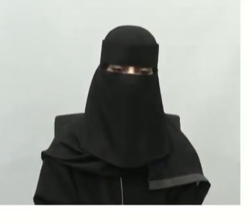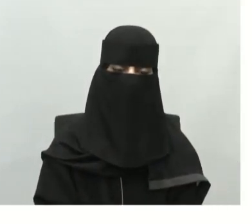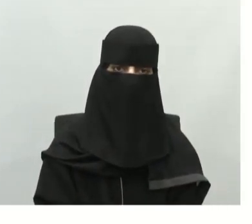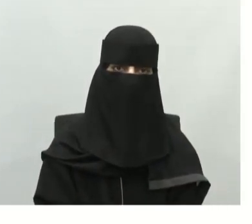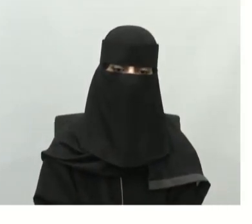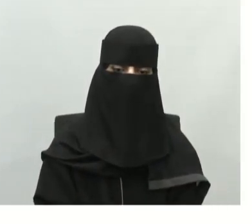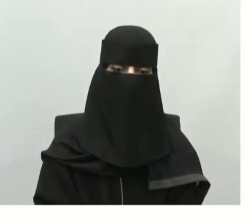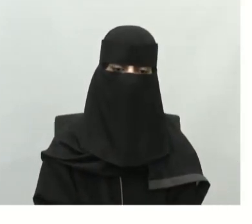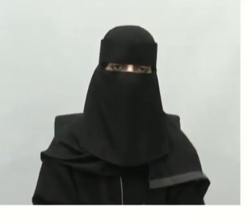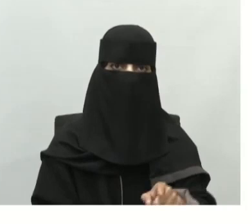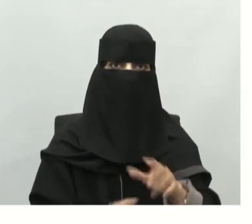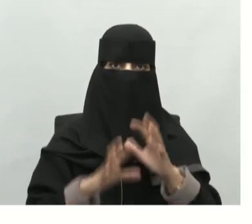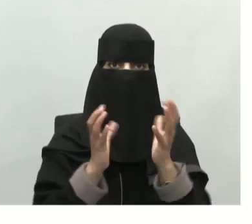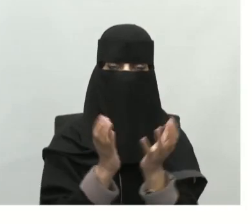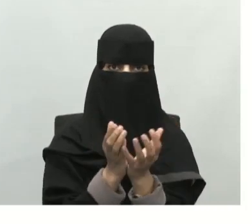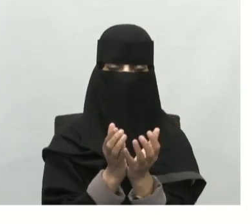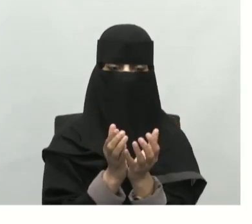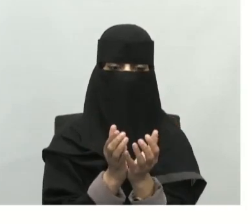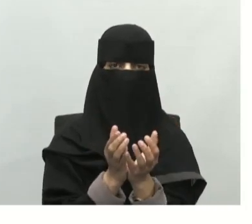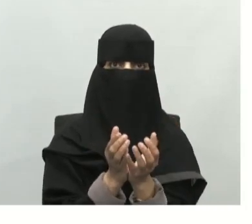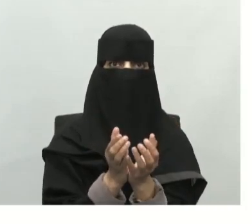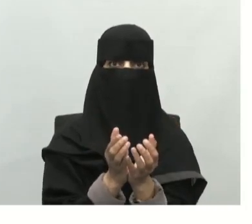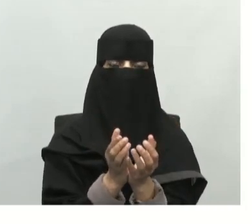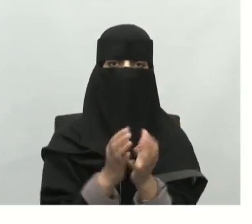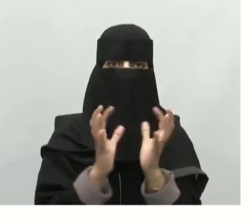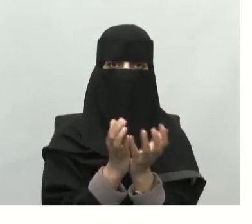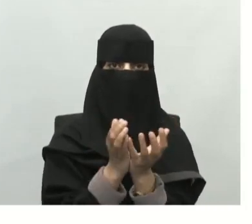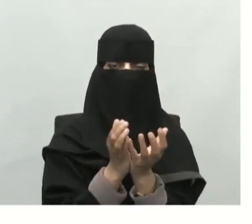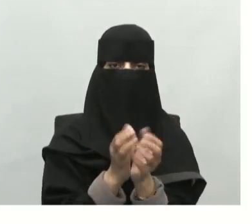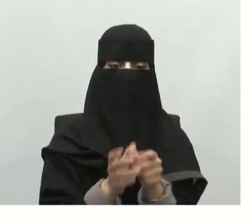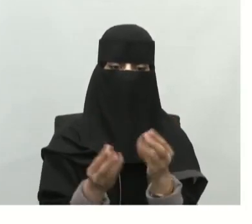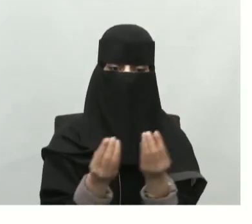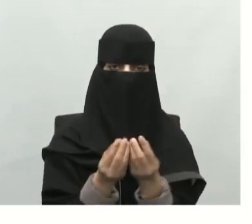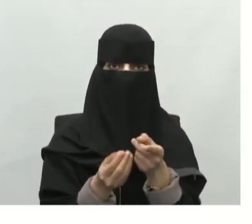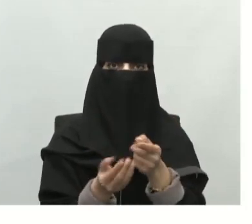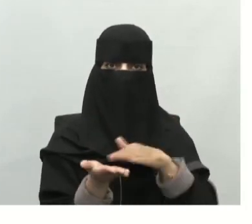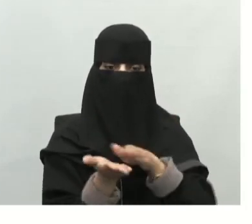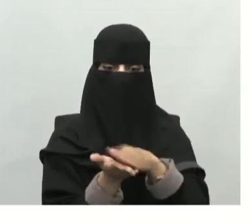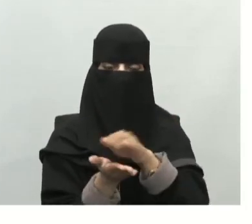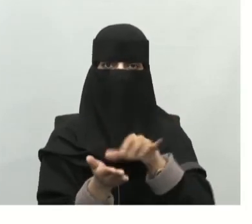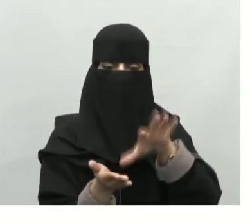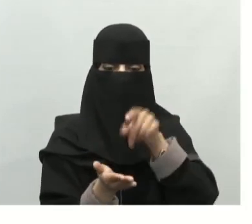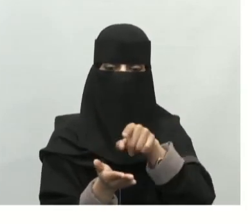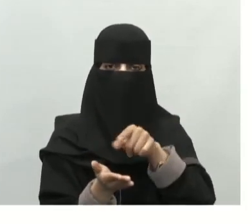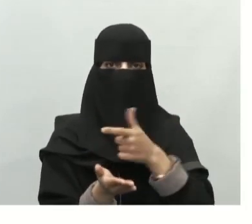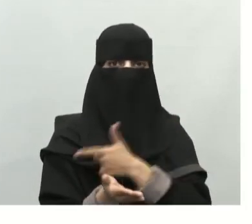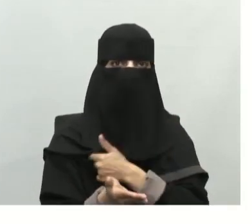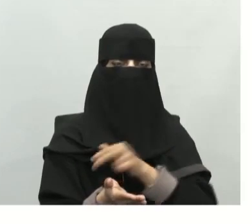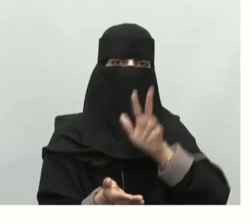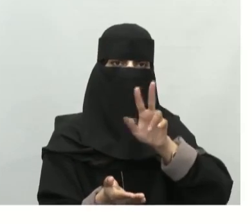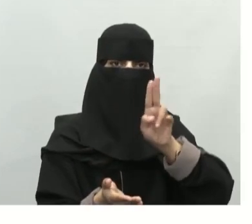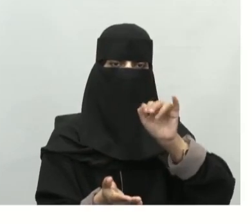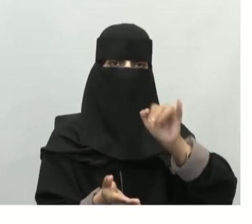قصيره هذه الزواحف لها مجموعه منها التماسيح